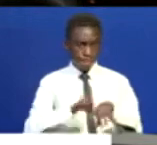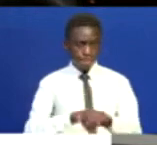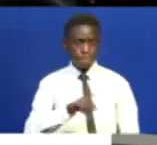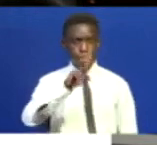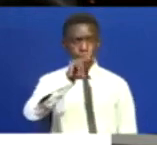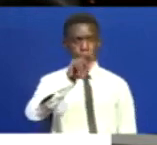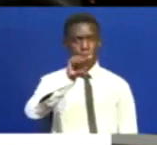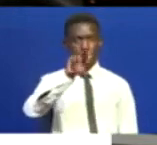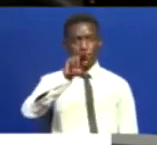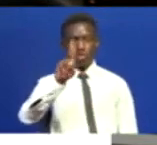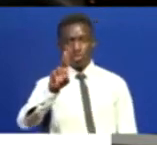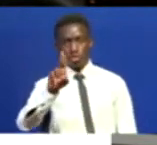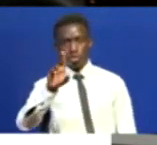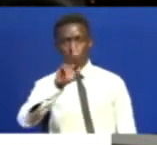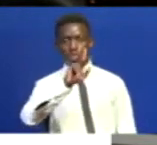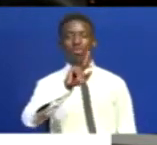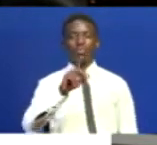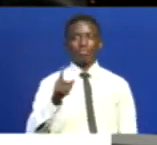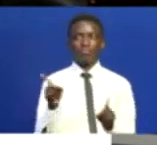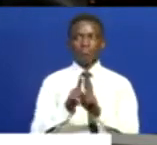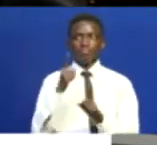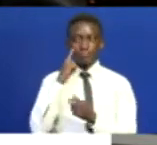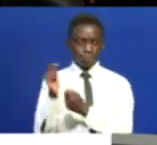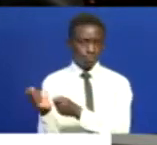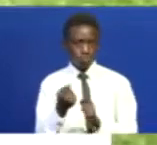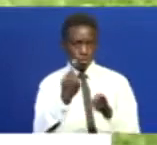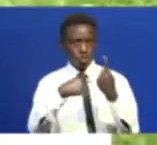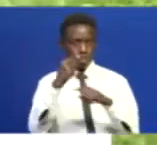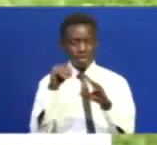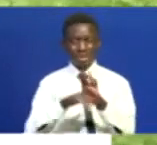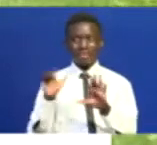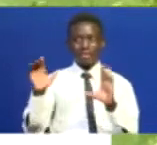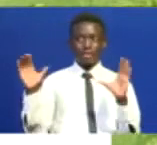mashindano ya Gofu ya Tononoka yaliyoandaliwa katika klabu cha Vetlab.